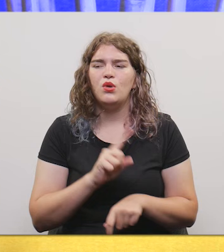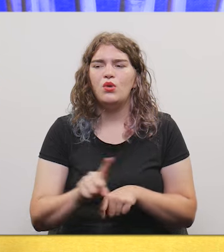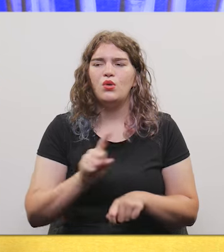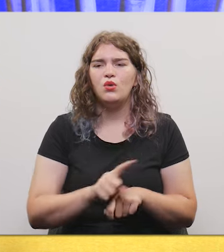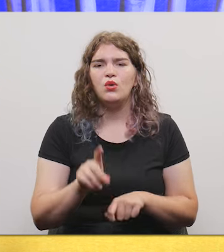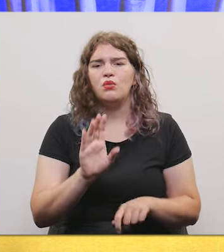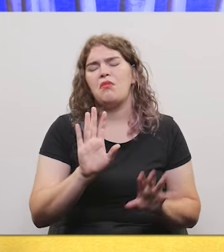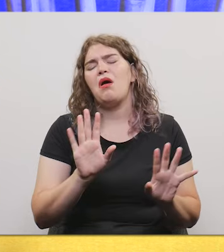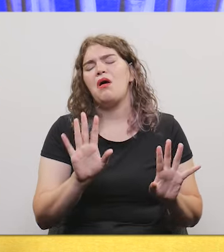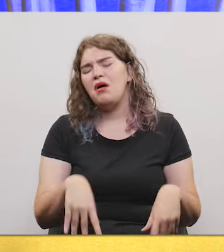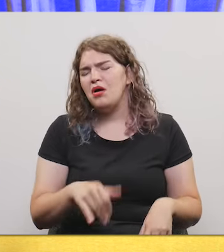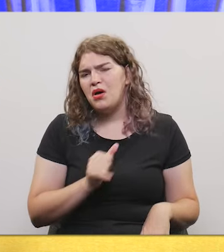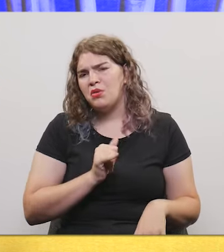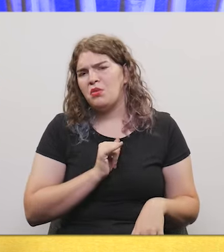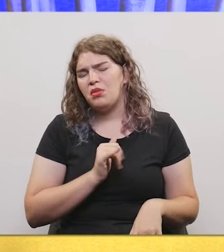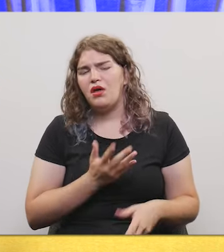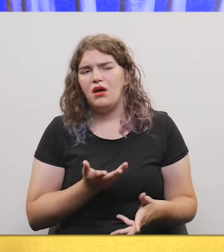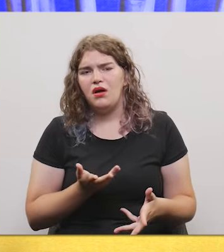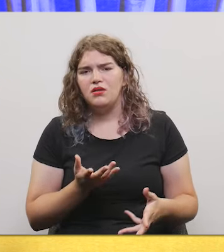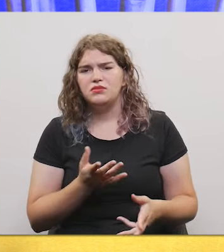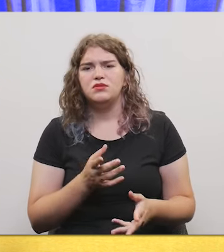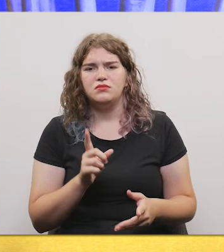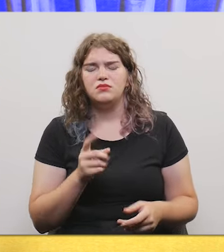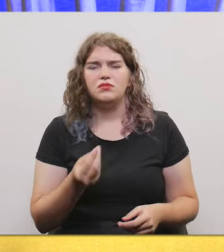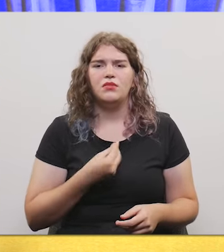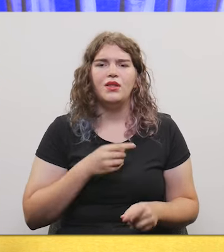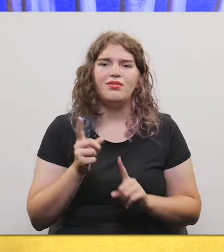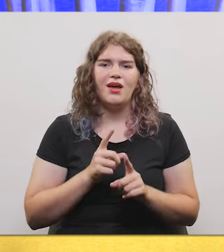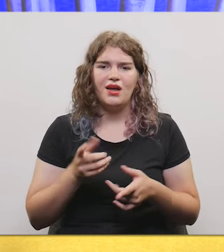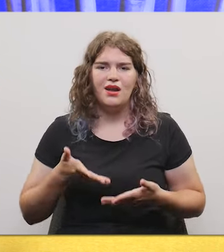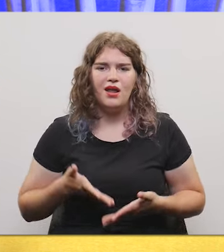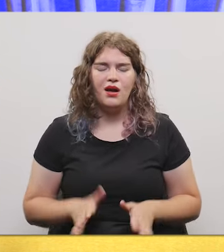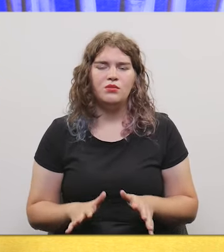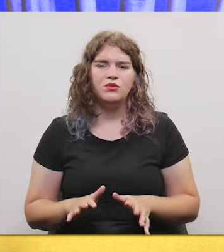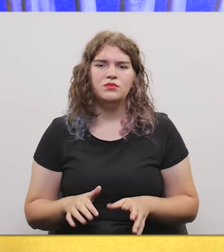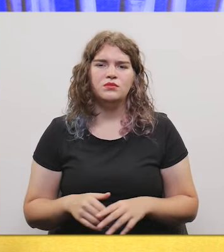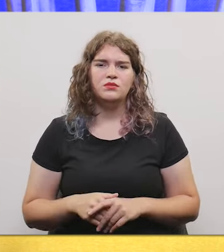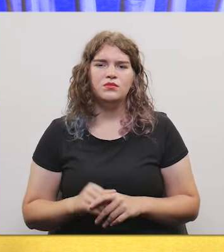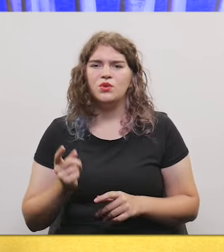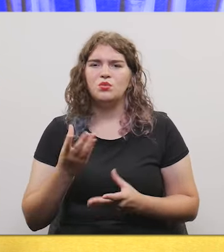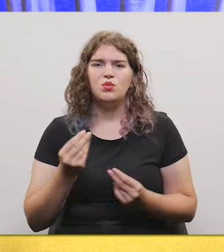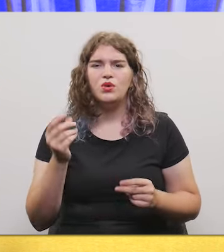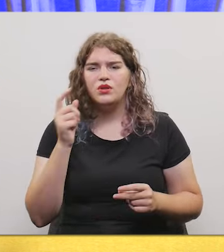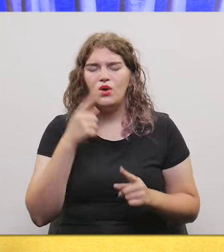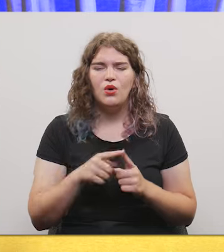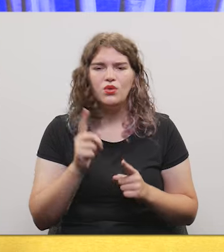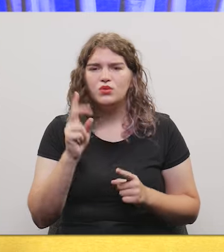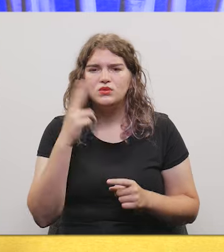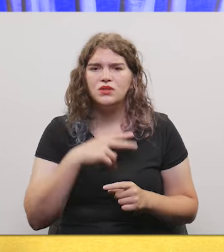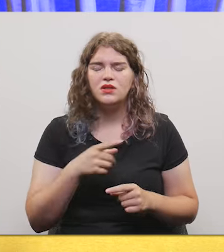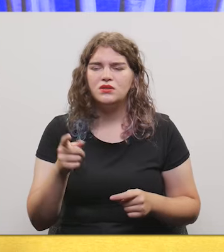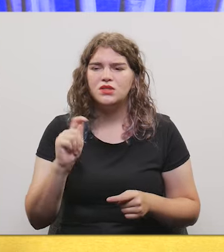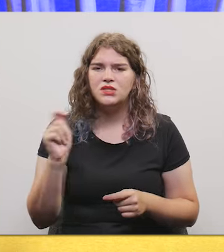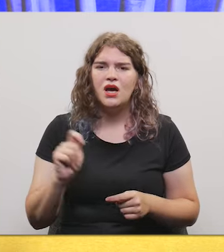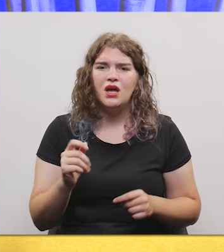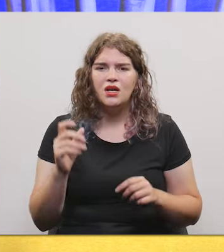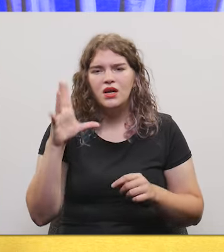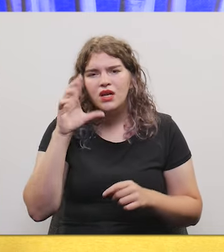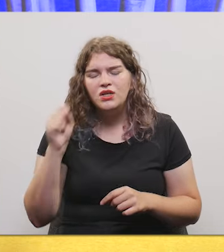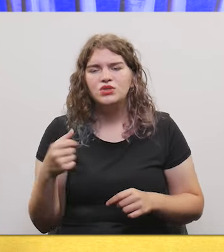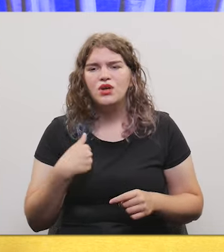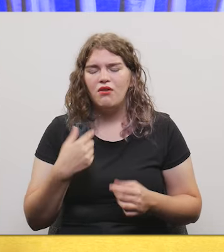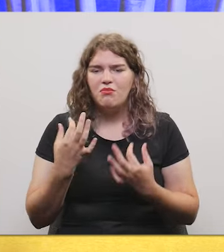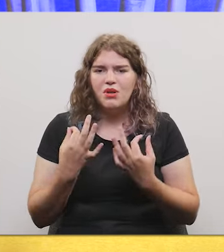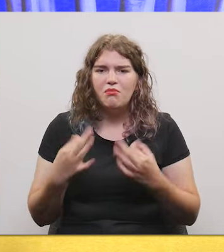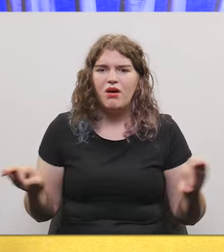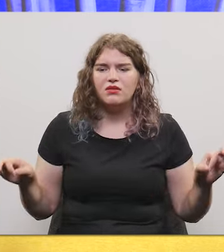o luăm ca pe un lucru de apucat. Exact. Faptul că ne-am născut, de multe ori nu conștientizăm, faptul că ne-am născut într-o